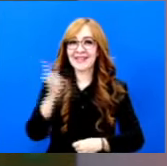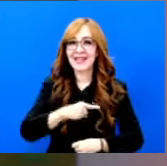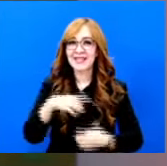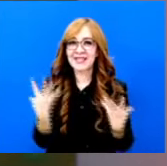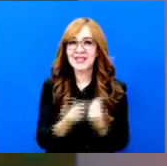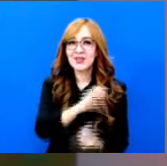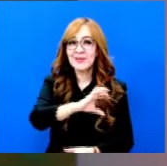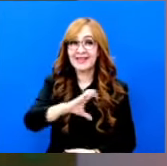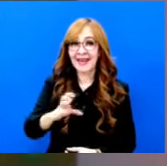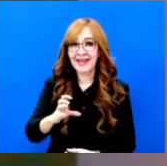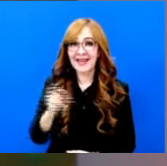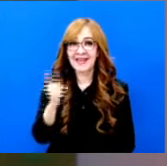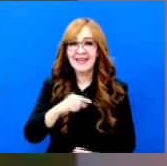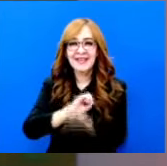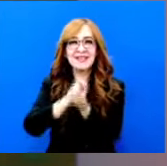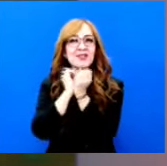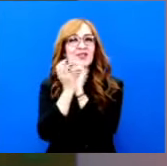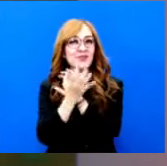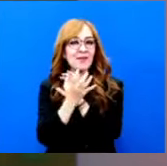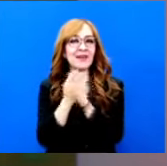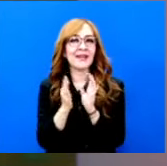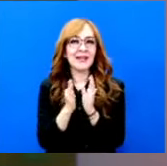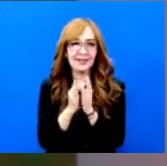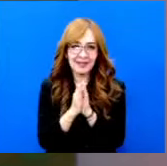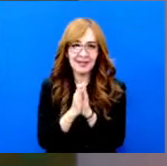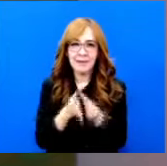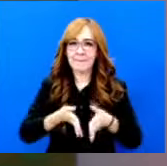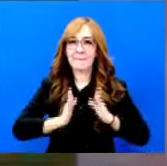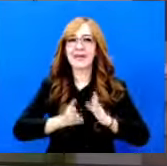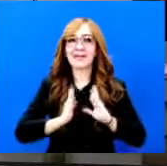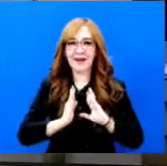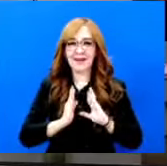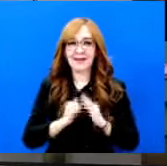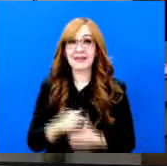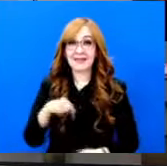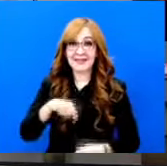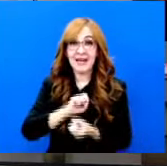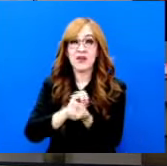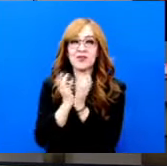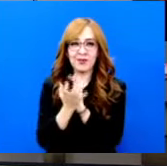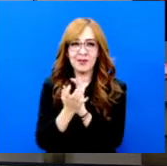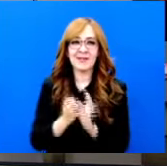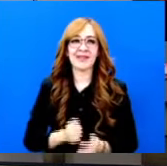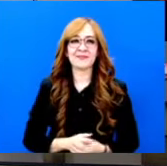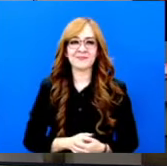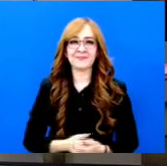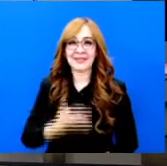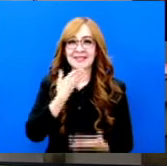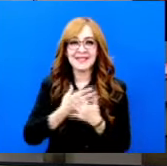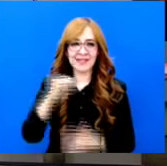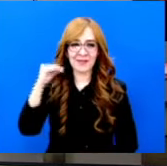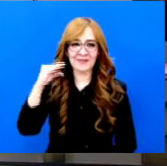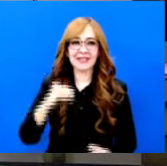Goldi Gumilang dari TV1 Biro Surabaya dan Nofri Avandi dari TV1 Biro Medan. Terlebih dahulu kita ke Surabaya bersama dengan Goldi Gumilang. Selamat pagi